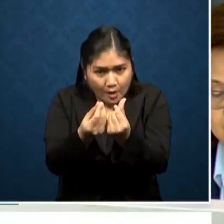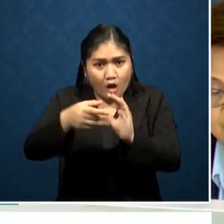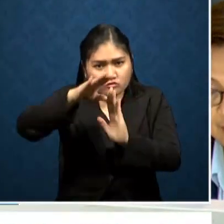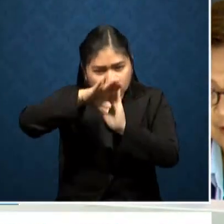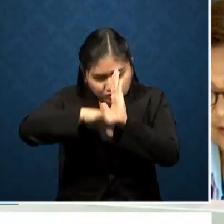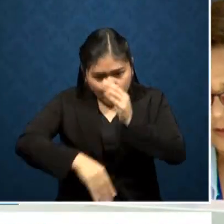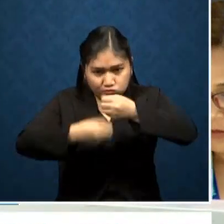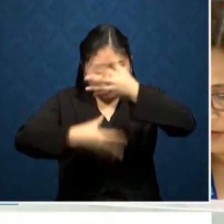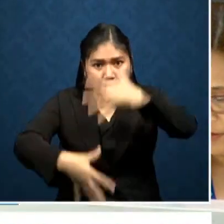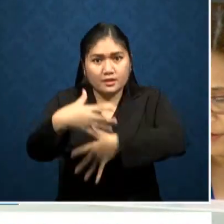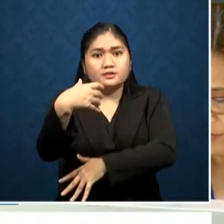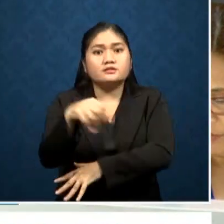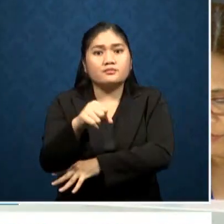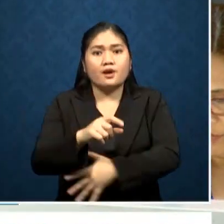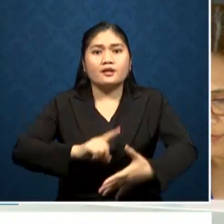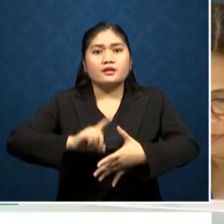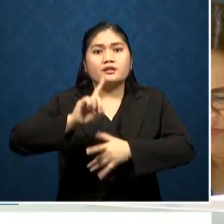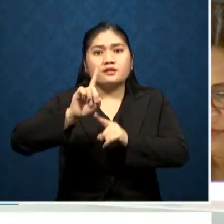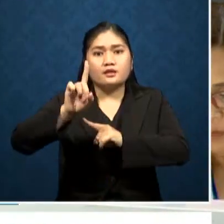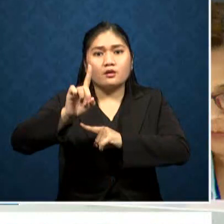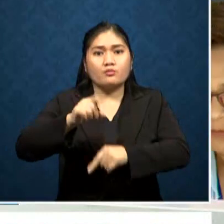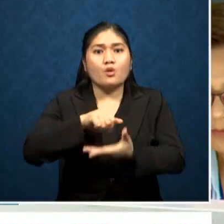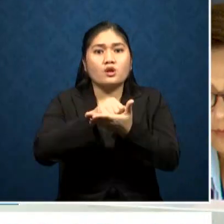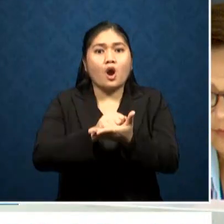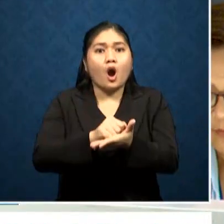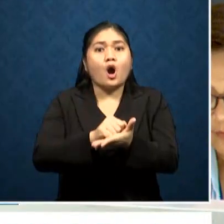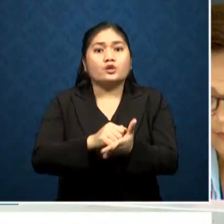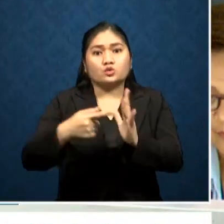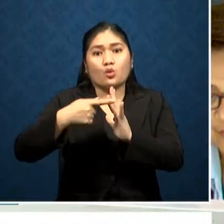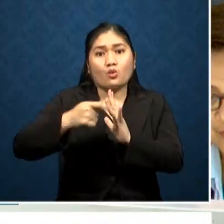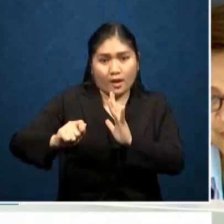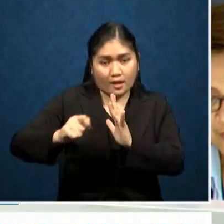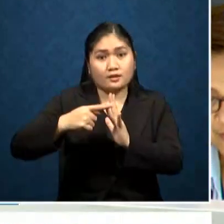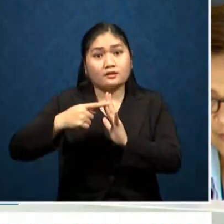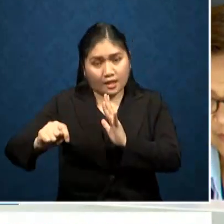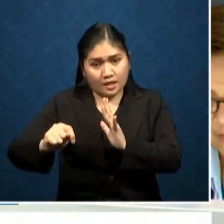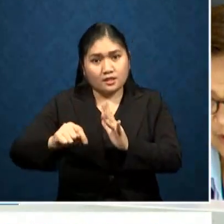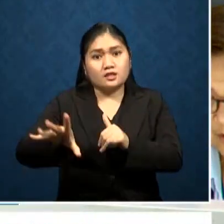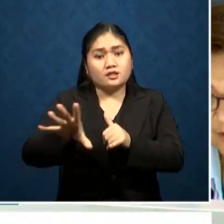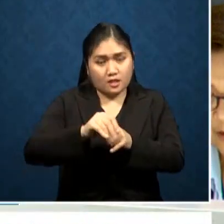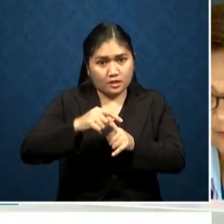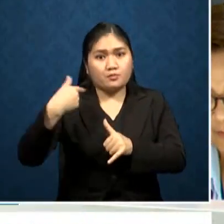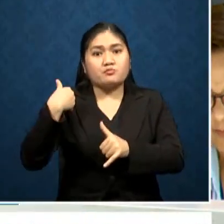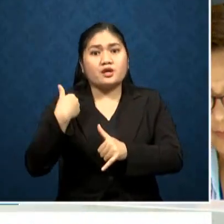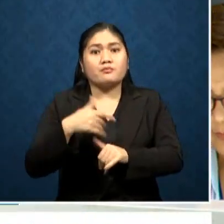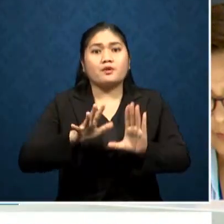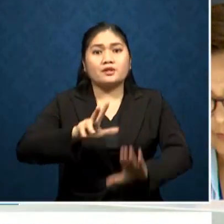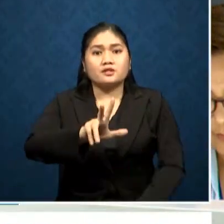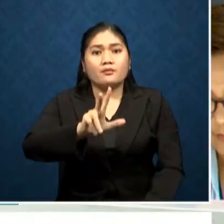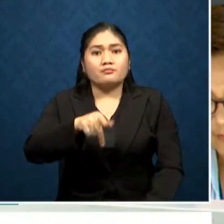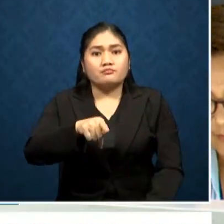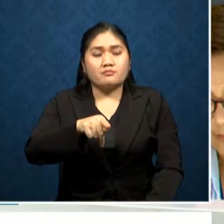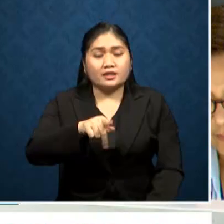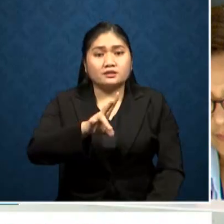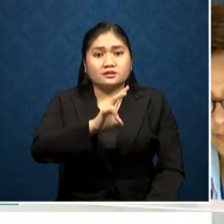รายกรกเป็นบริการผู้ติดเชื้อ HIV และผู้หวยเอ็ดงบประมาณ 3768.